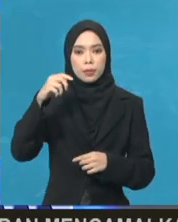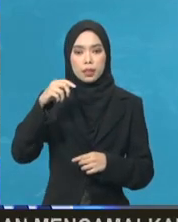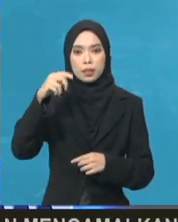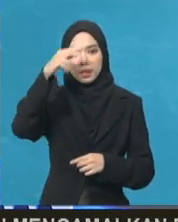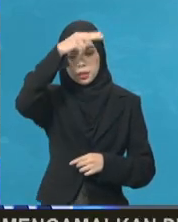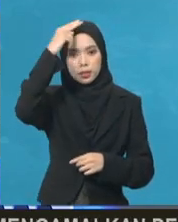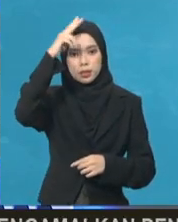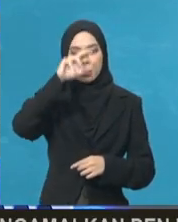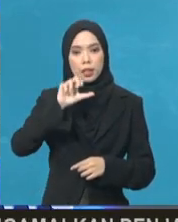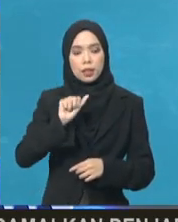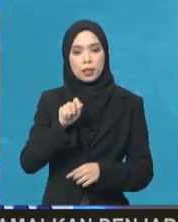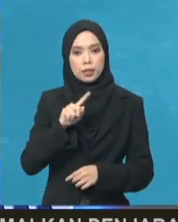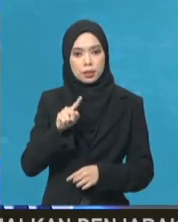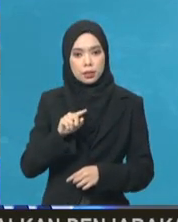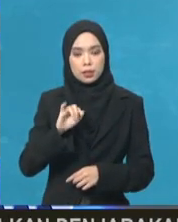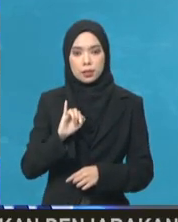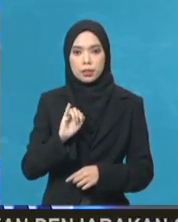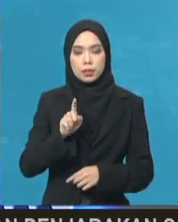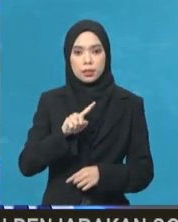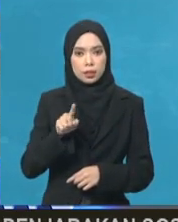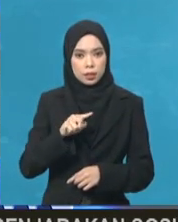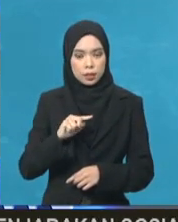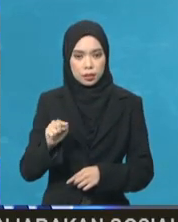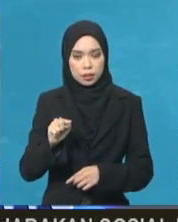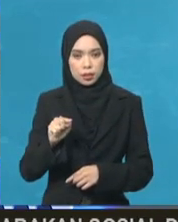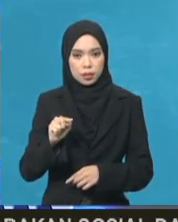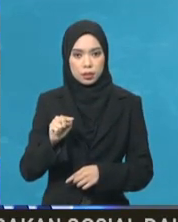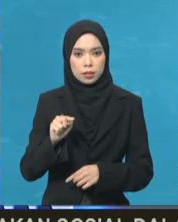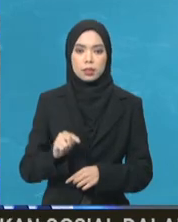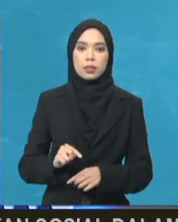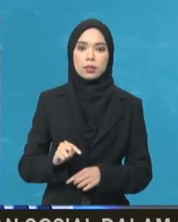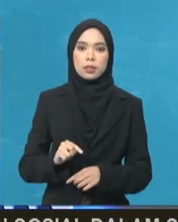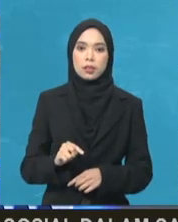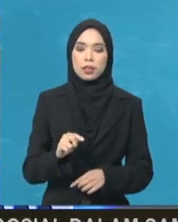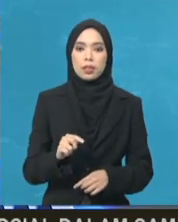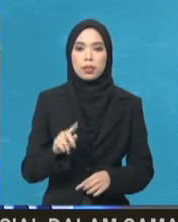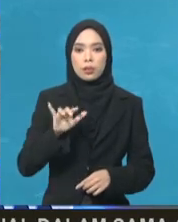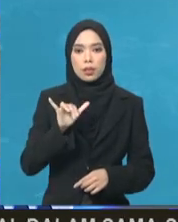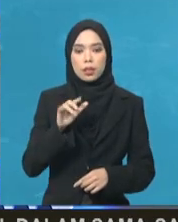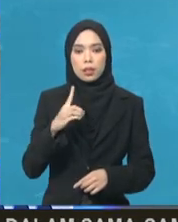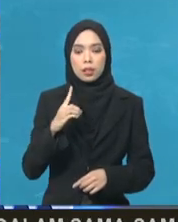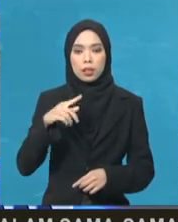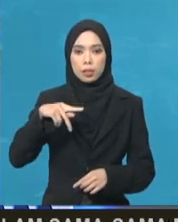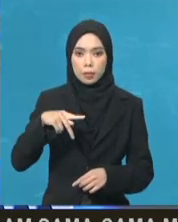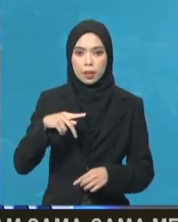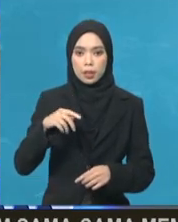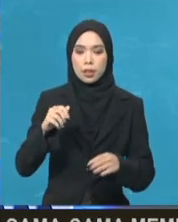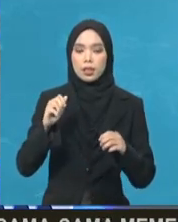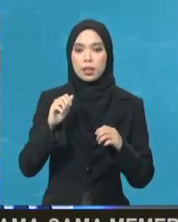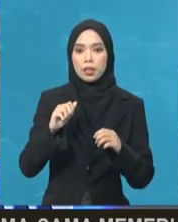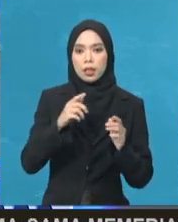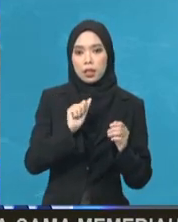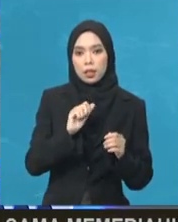pengiran anak Haji Abdul azeez band pengiran Jatinegara pengiran Haji Abu Bakar yang dipertua adat-istiadat negara